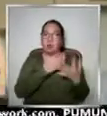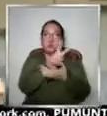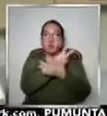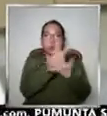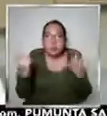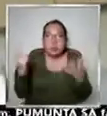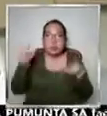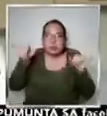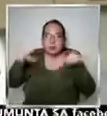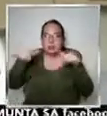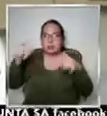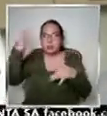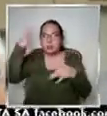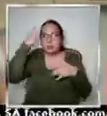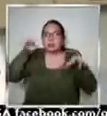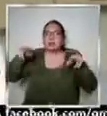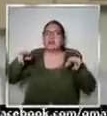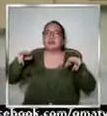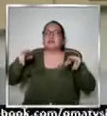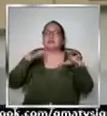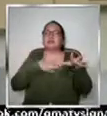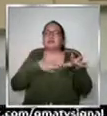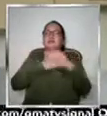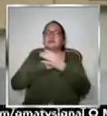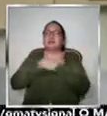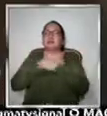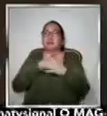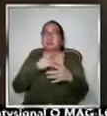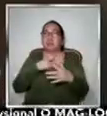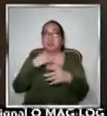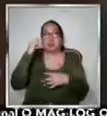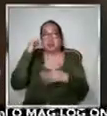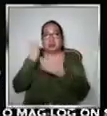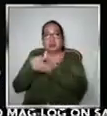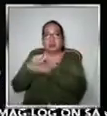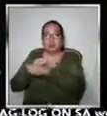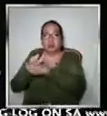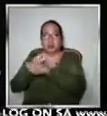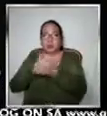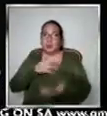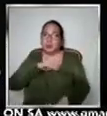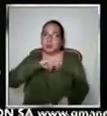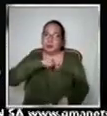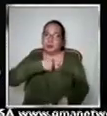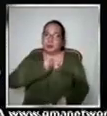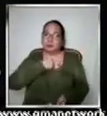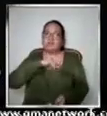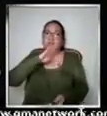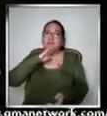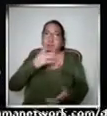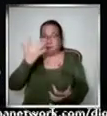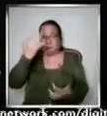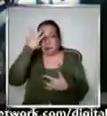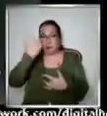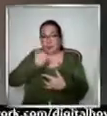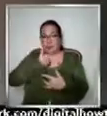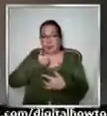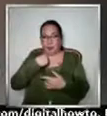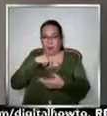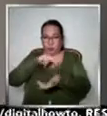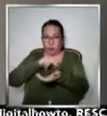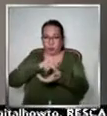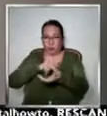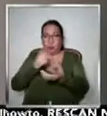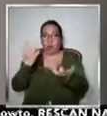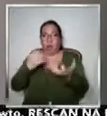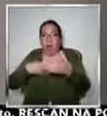nakaka-frustrate, nakakapraning na gusto mong lumabas pero hindi pwede. Pareho silang bumalik sa serbisyo matapos tuluyang gumaling.